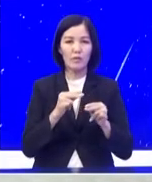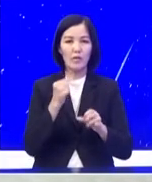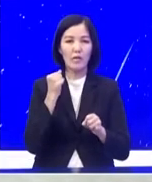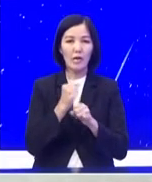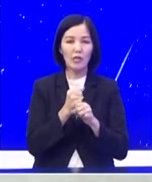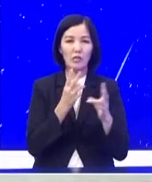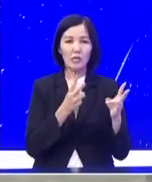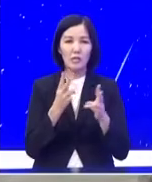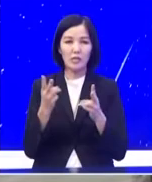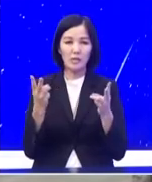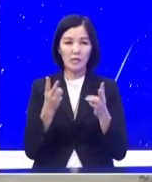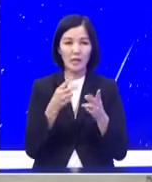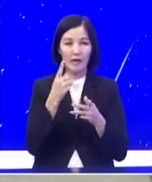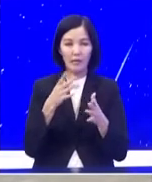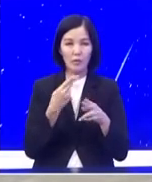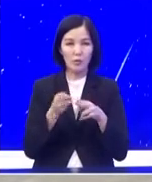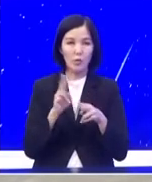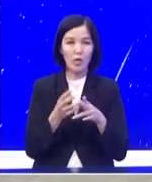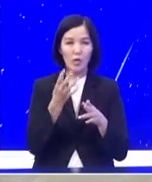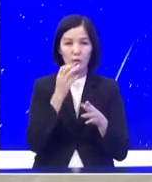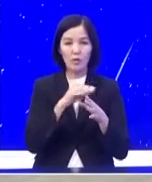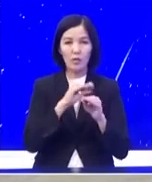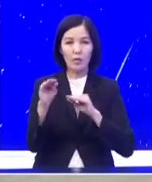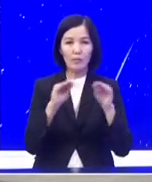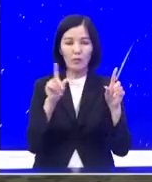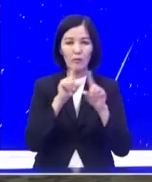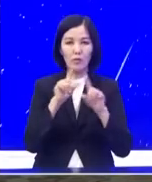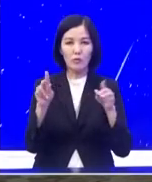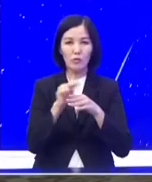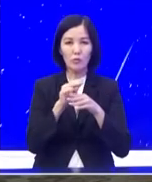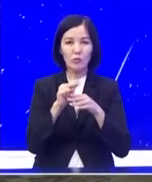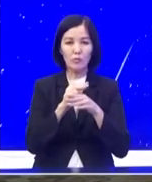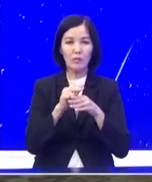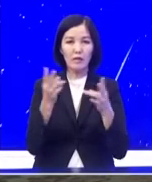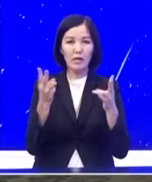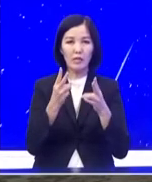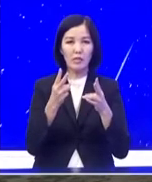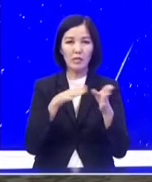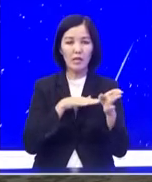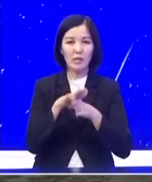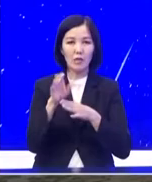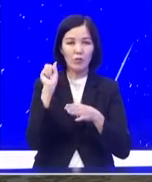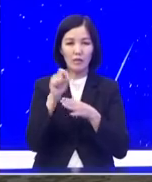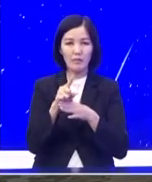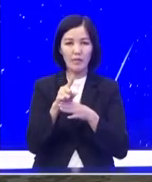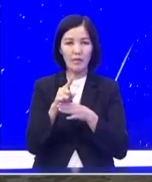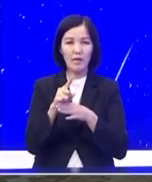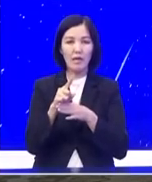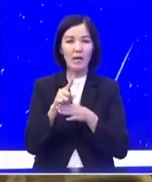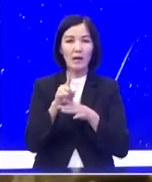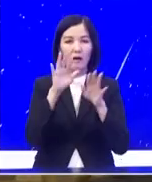жүйе жүргізу қажеттігін айтты. Сондай-ақ жылу мен жабдықтау нысандарындағы жөндеу жұмыстарын тиісті деңгейде атқаруды